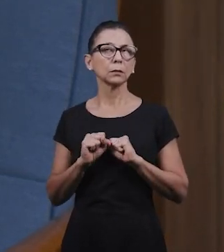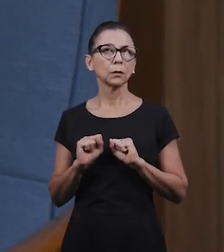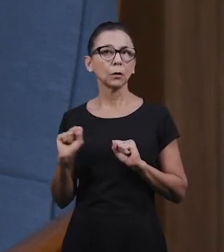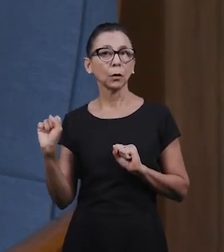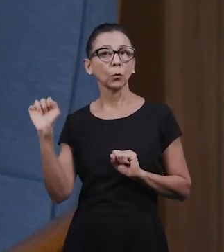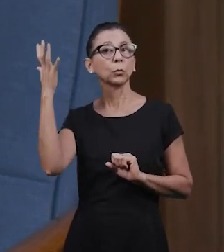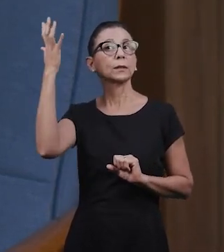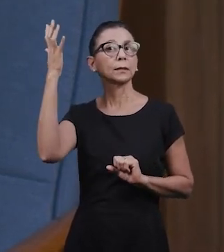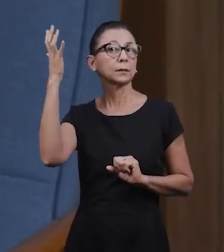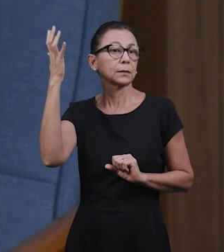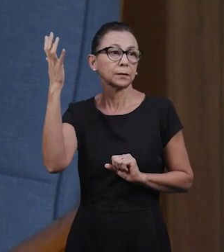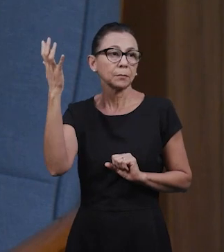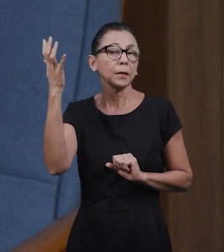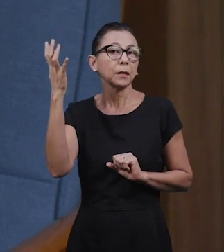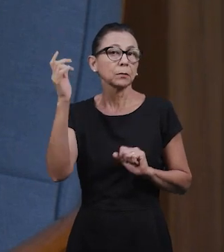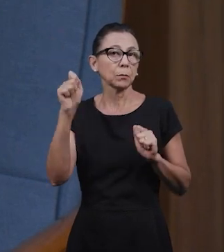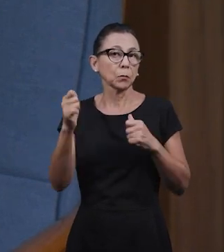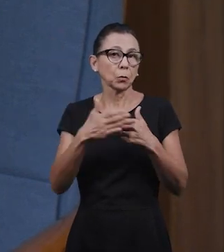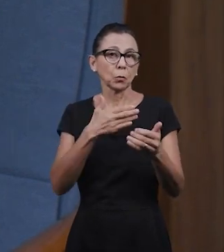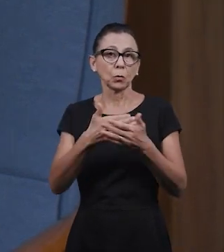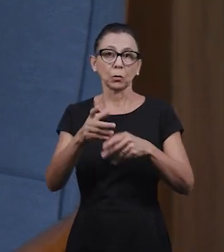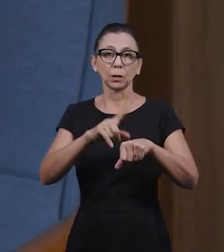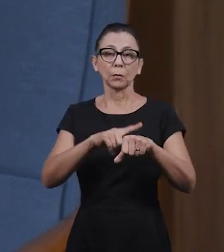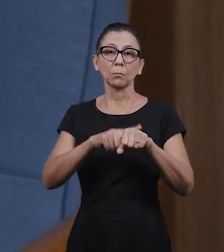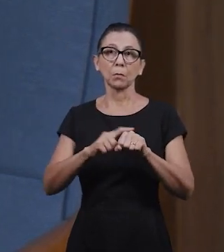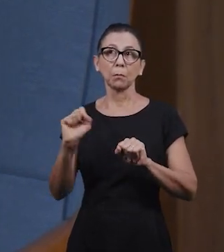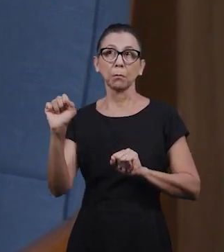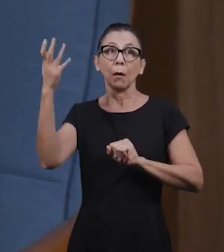événement, l'expectative